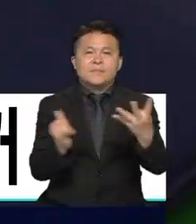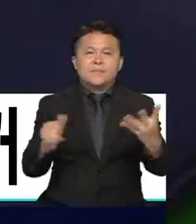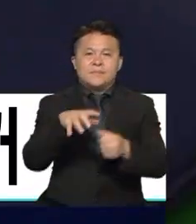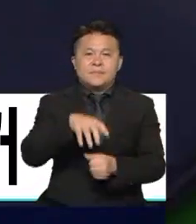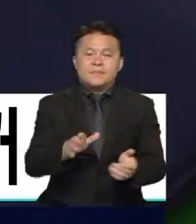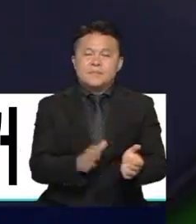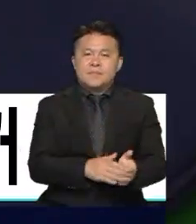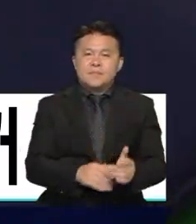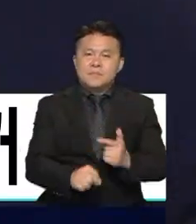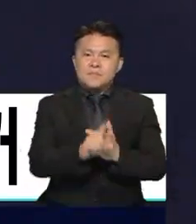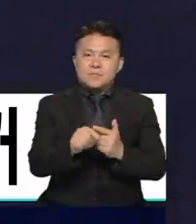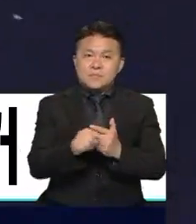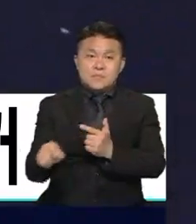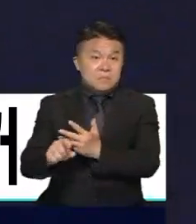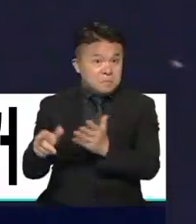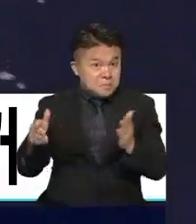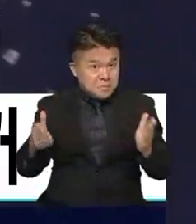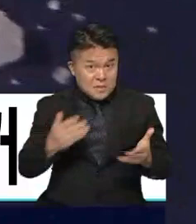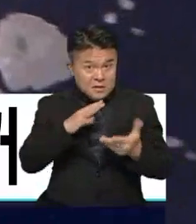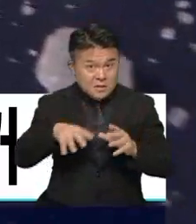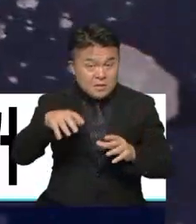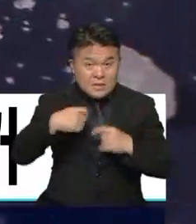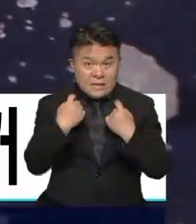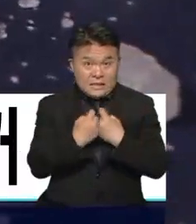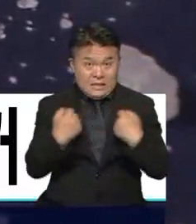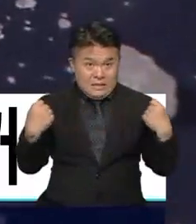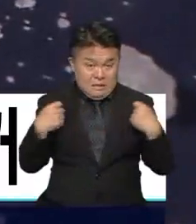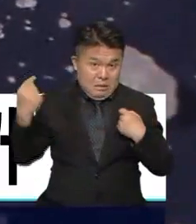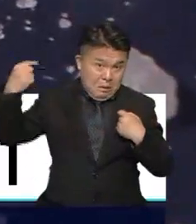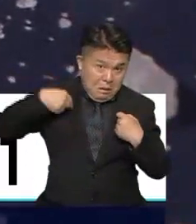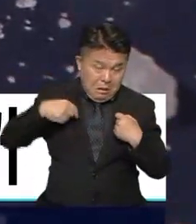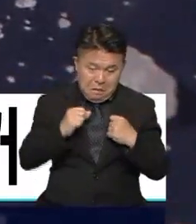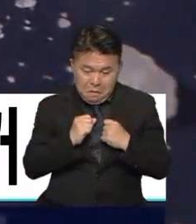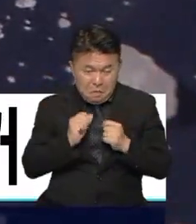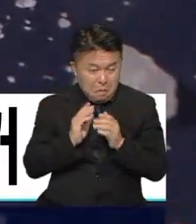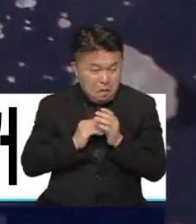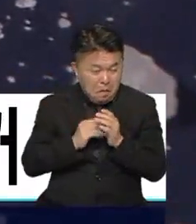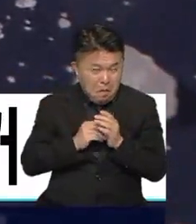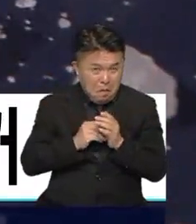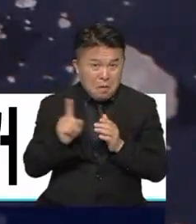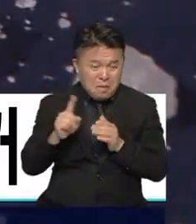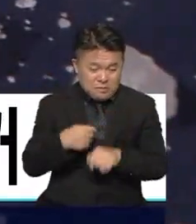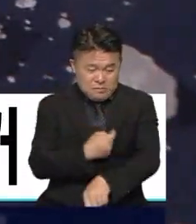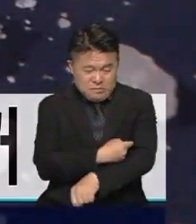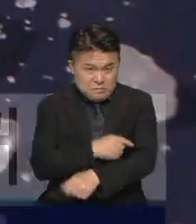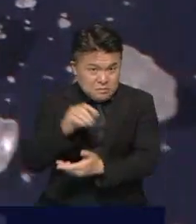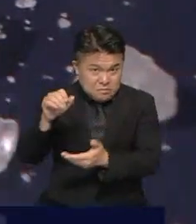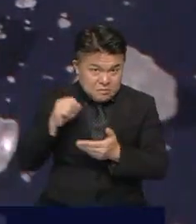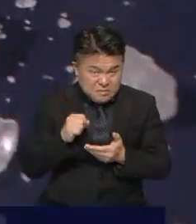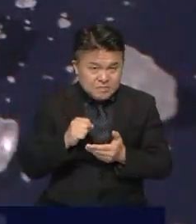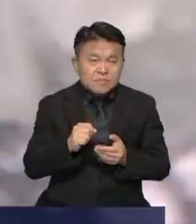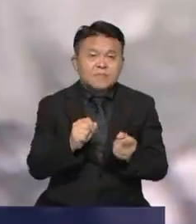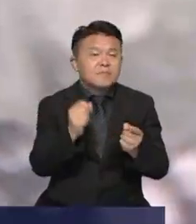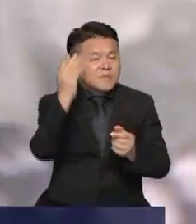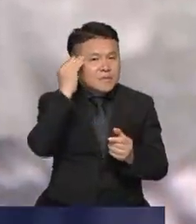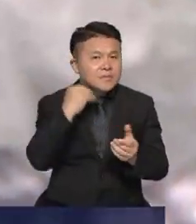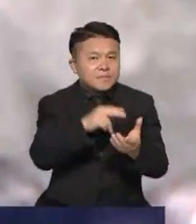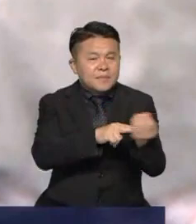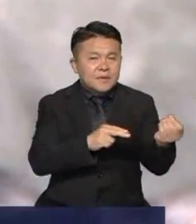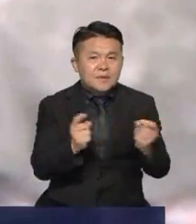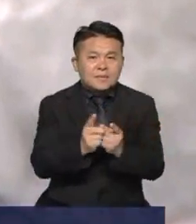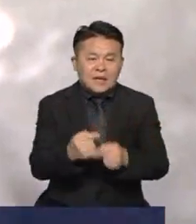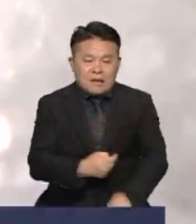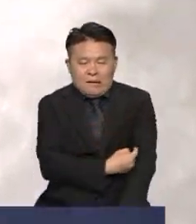4명을 구속했습니다 이들은 올해 6월부터 8월까지 필리핀에서 개인 배낭을 통해 숨겨들어온 필로폰을 국내